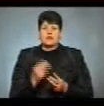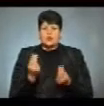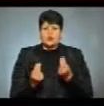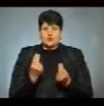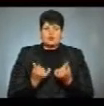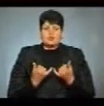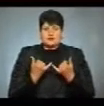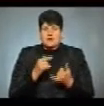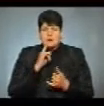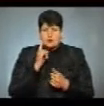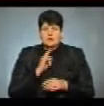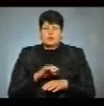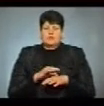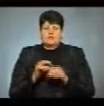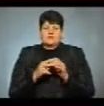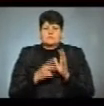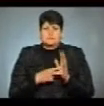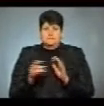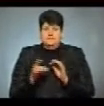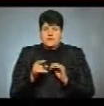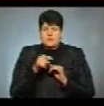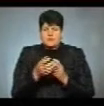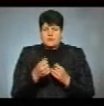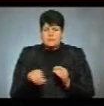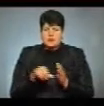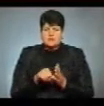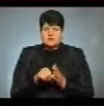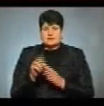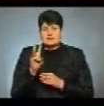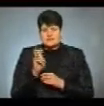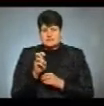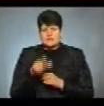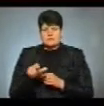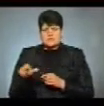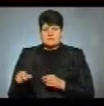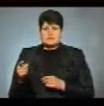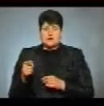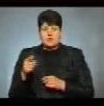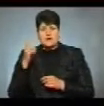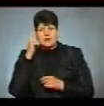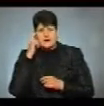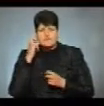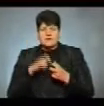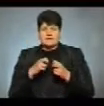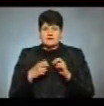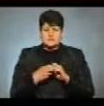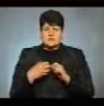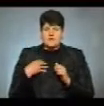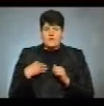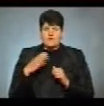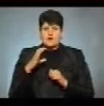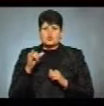молоді гурби «Антонівці» проводять у 17-те. У ній беруть участь близько 300 осіб з Тернополя, Києва, Івано-Франківська, Львова і